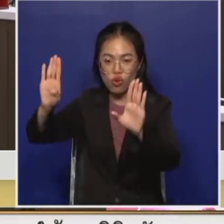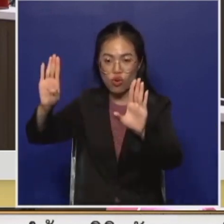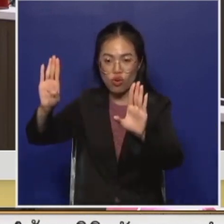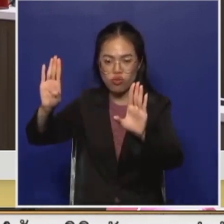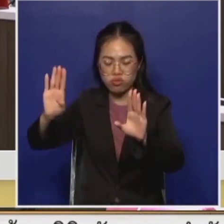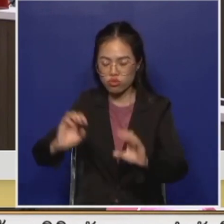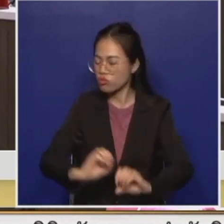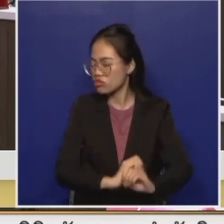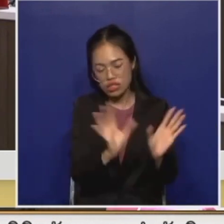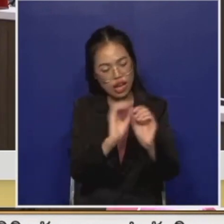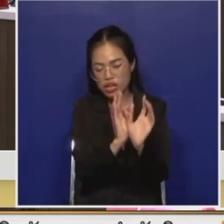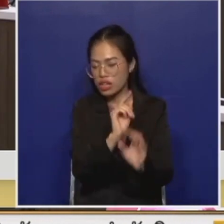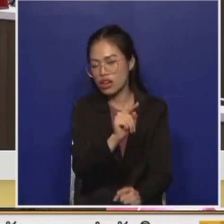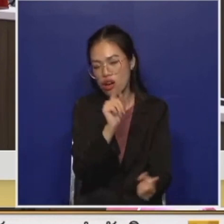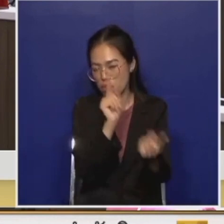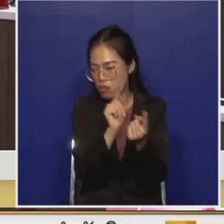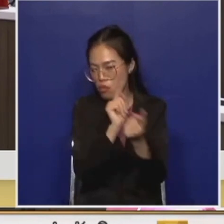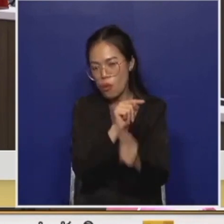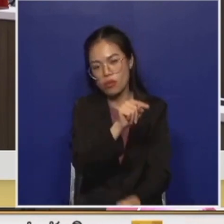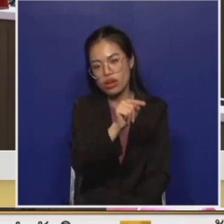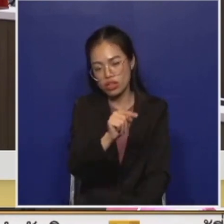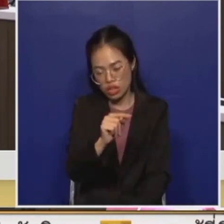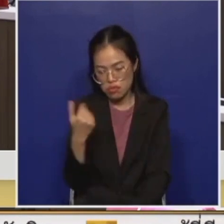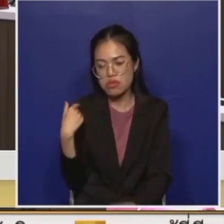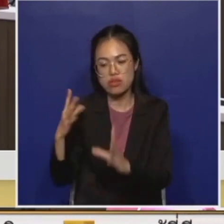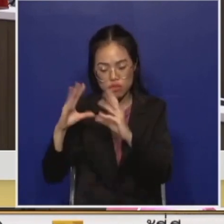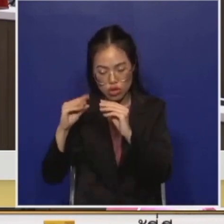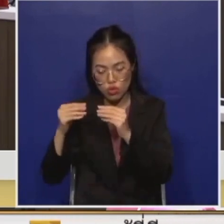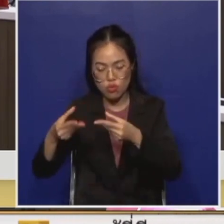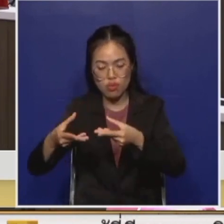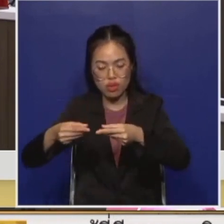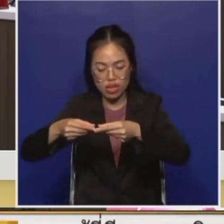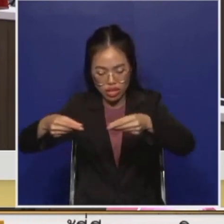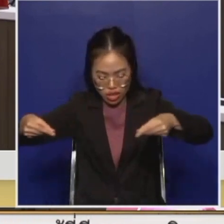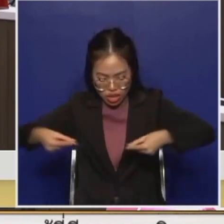ชะเจนครับมีผลการประชุมมีจำนวนไร้ที่อนุมัิ